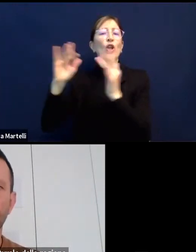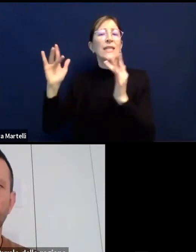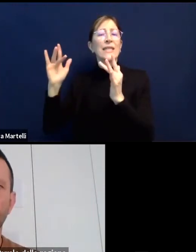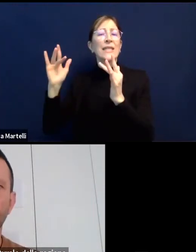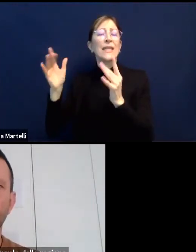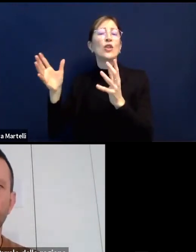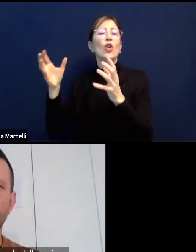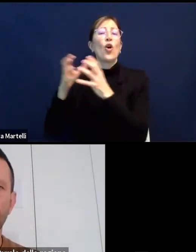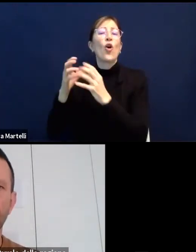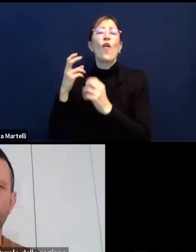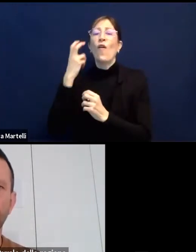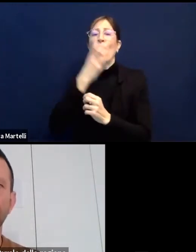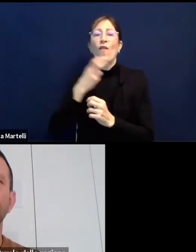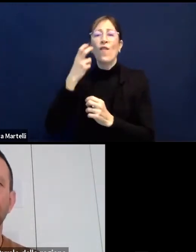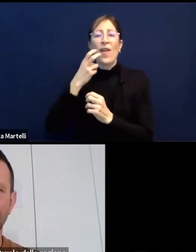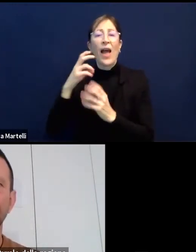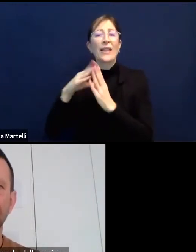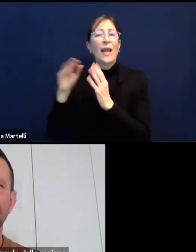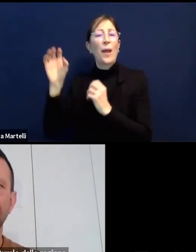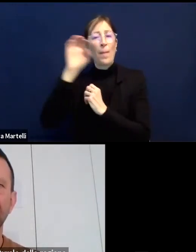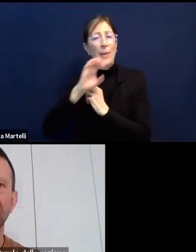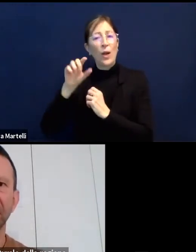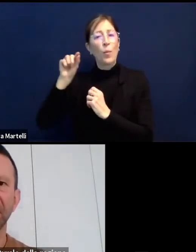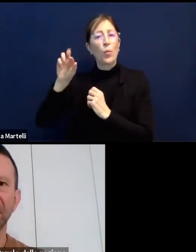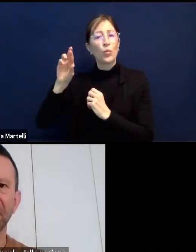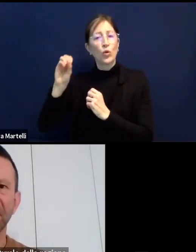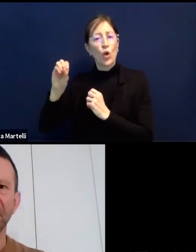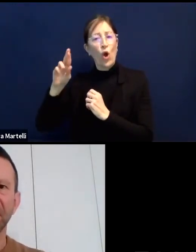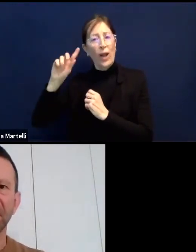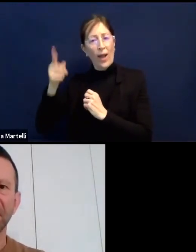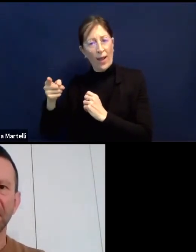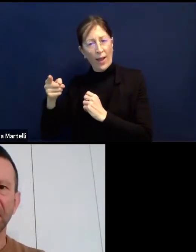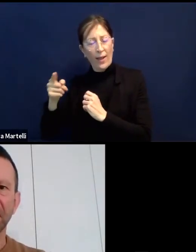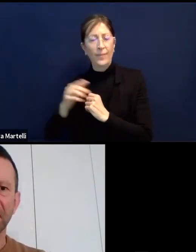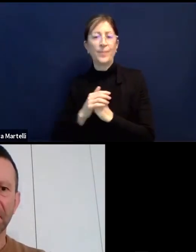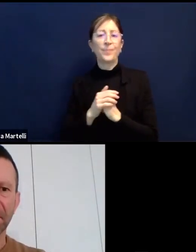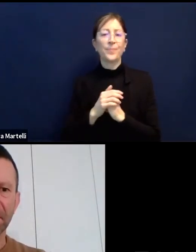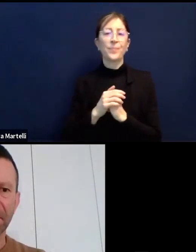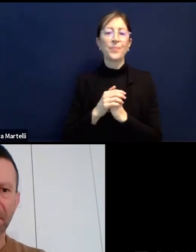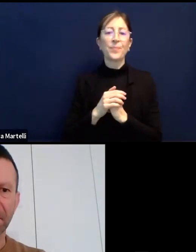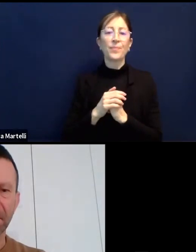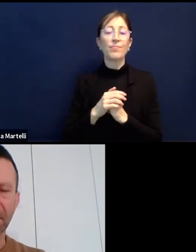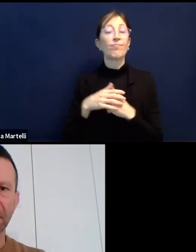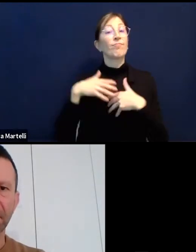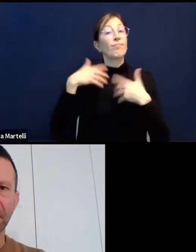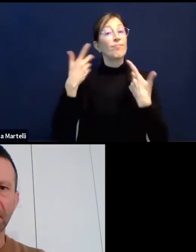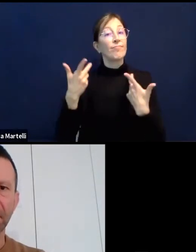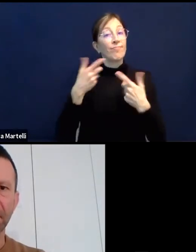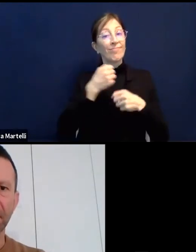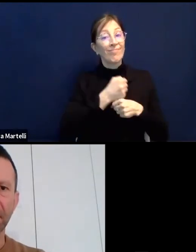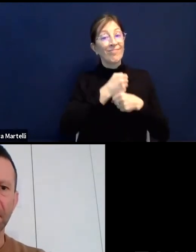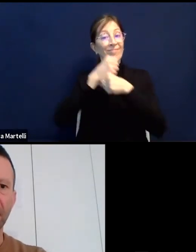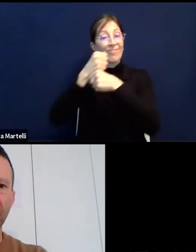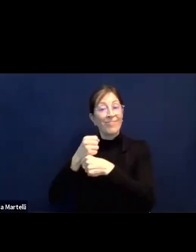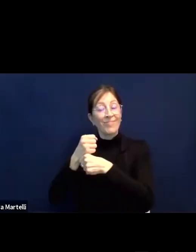fiaddaemiliaromagna.org, e magari dopo lo scriveremo meglio. Allora, diamo la parola a Fabio Fornasari. Siamo entrati